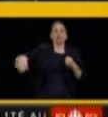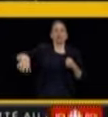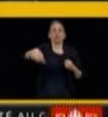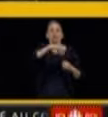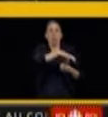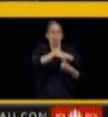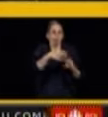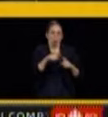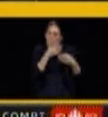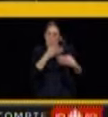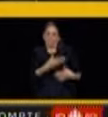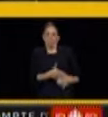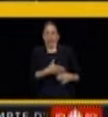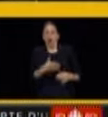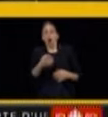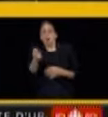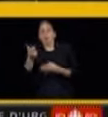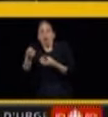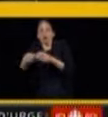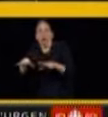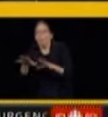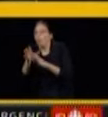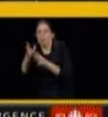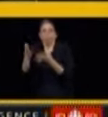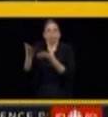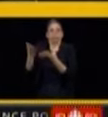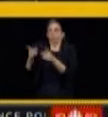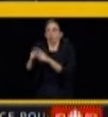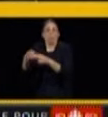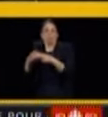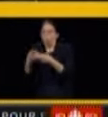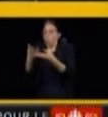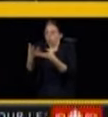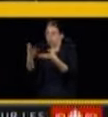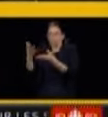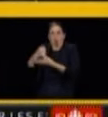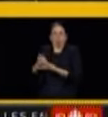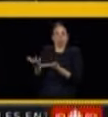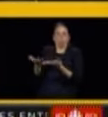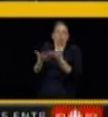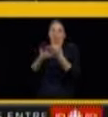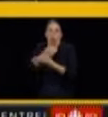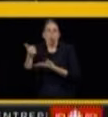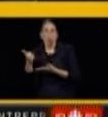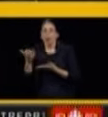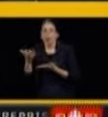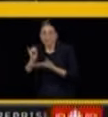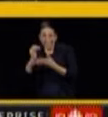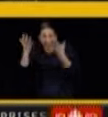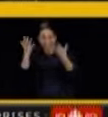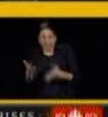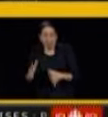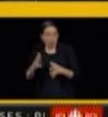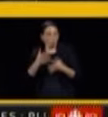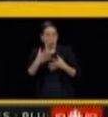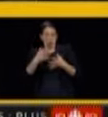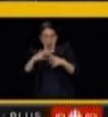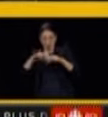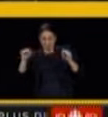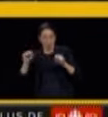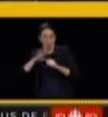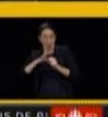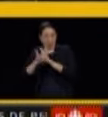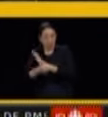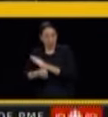cas, mais ceux qui peuvent vraiment aider, qui ont les qualifications pour aider, sont déjà dans le réseau. Moi, je suis